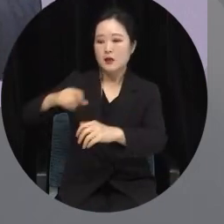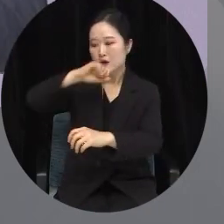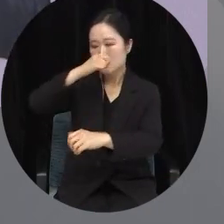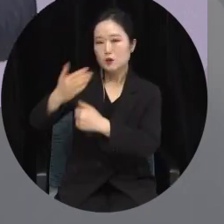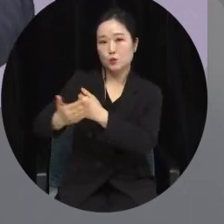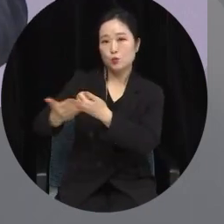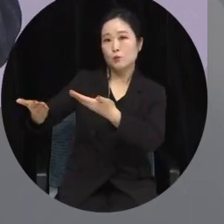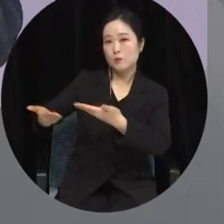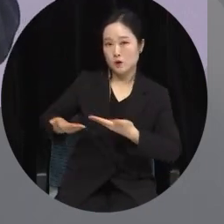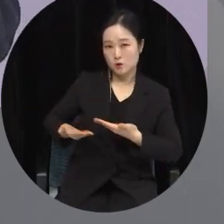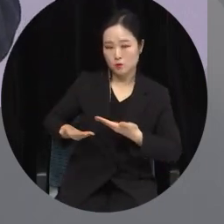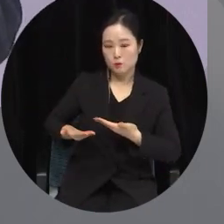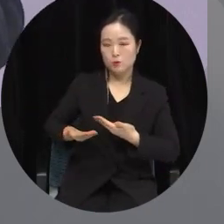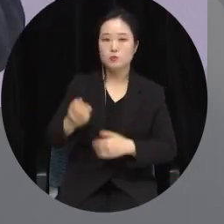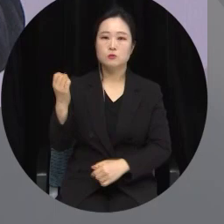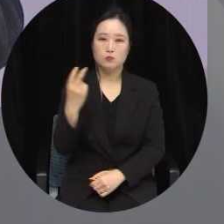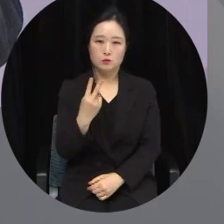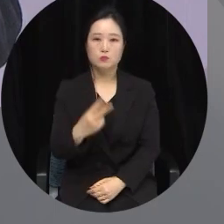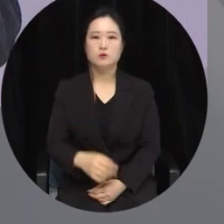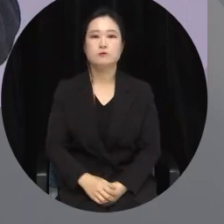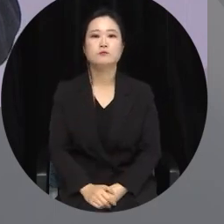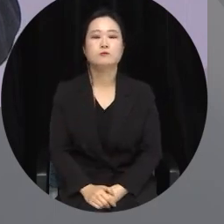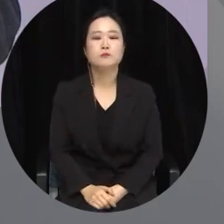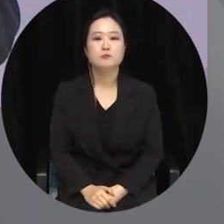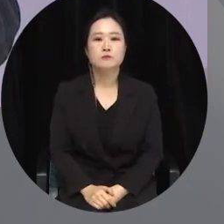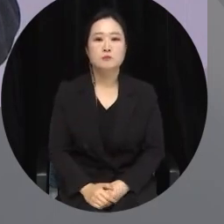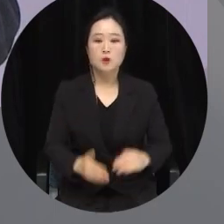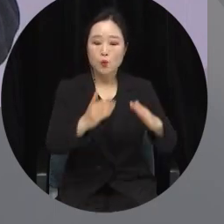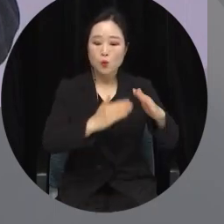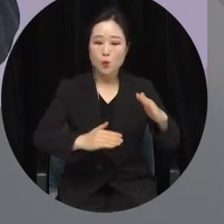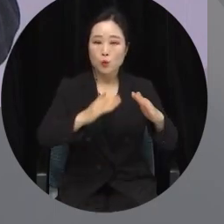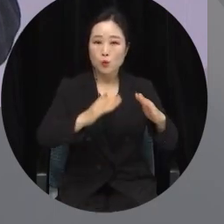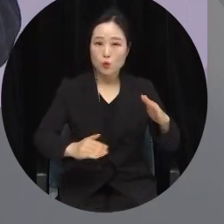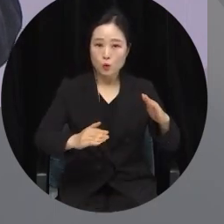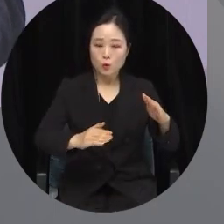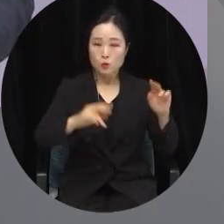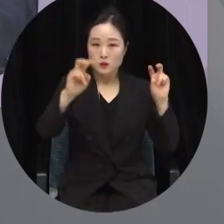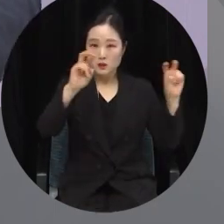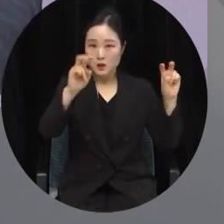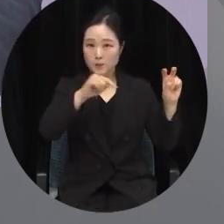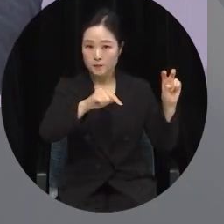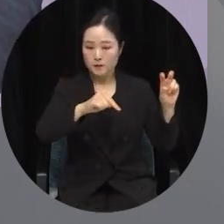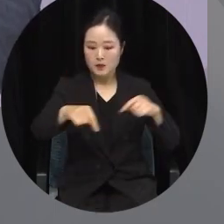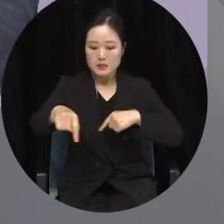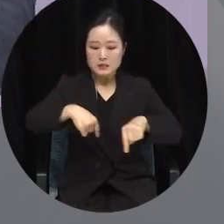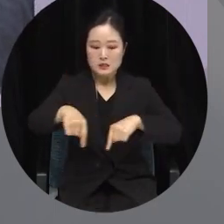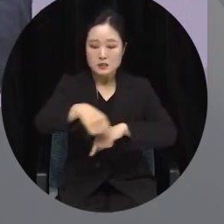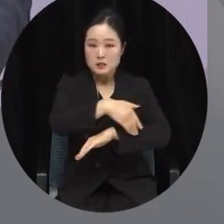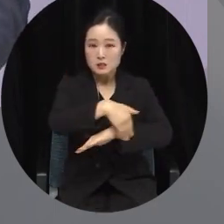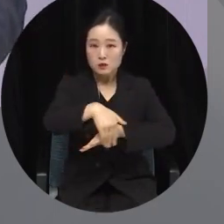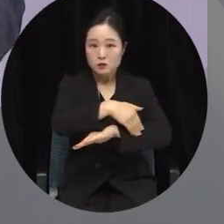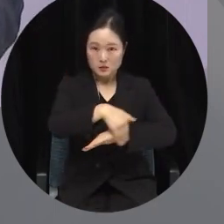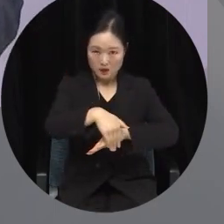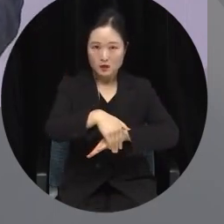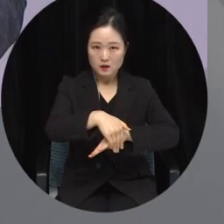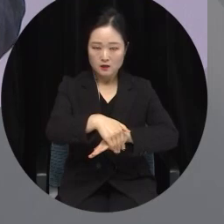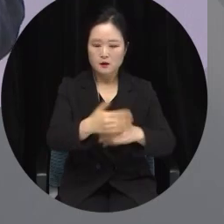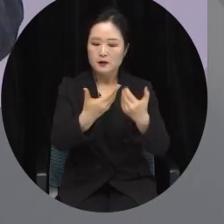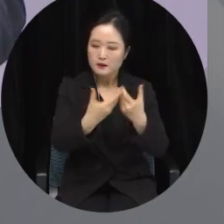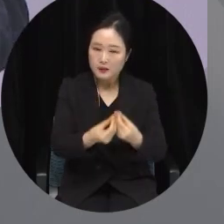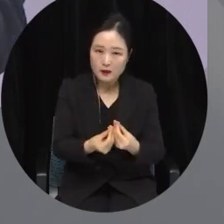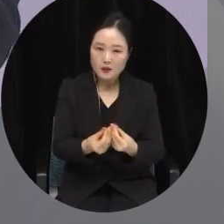아니라 또 한편으로는 공공기여 부분에 대해서는 정책적 배려를 인도아파트 축소라든지 하는